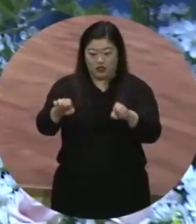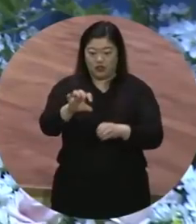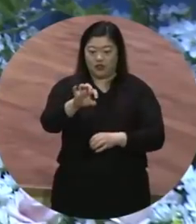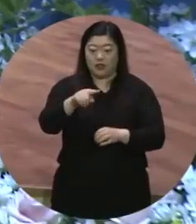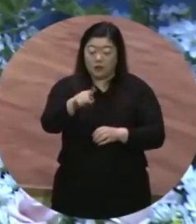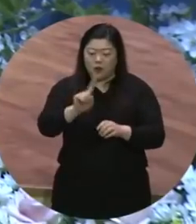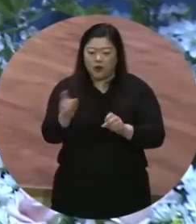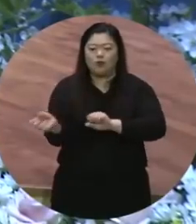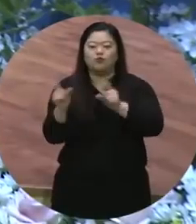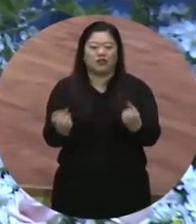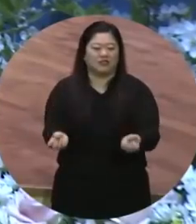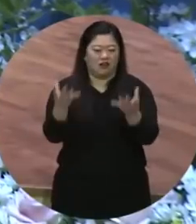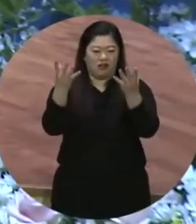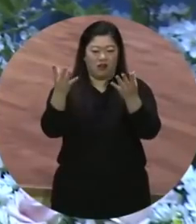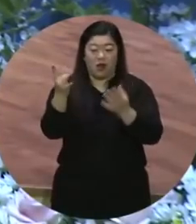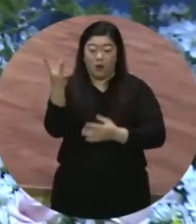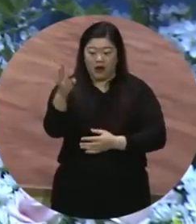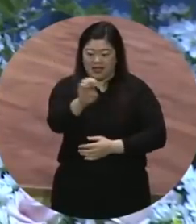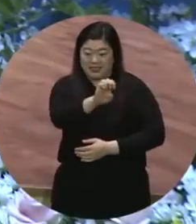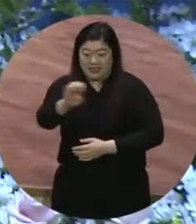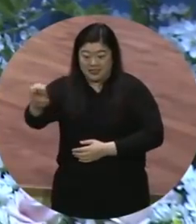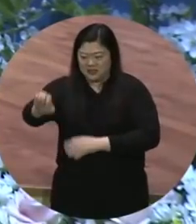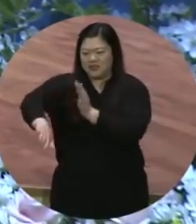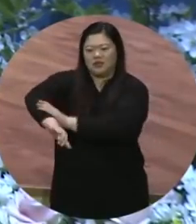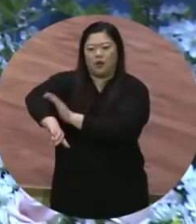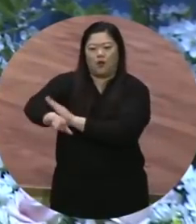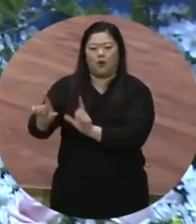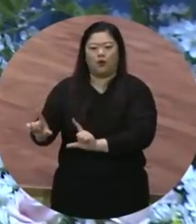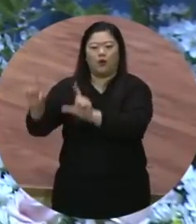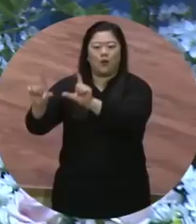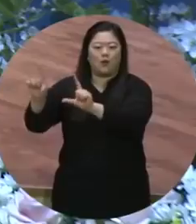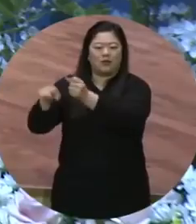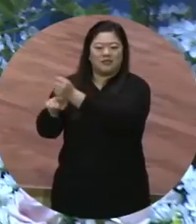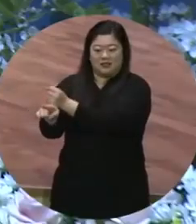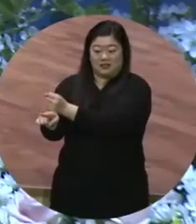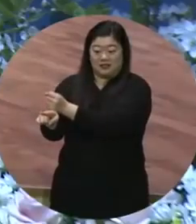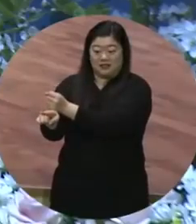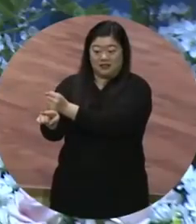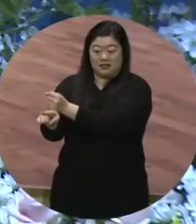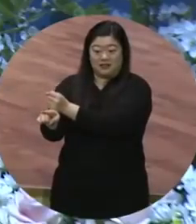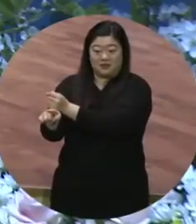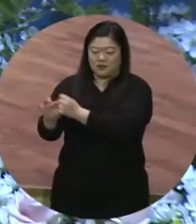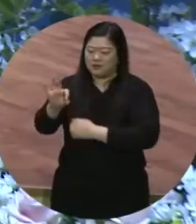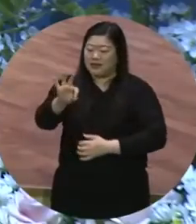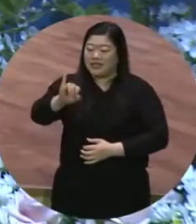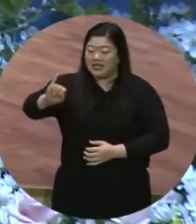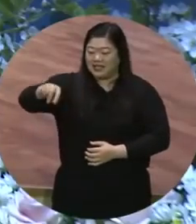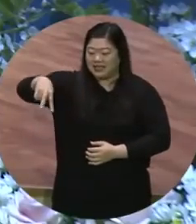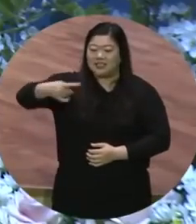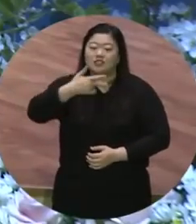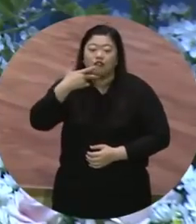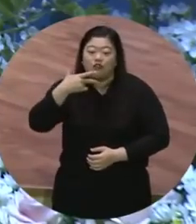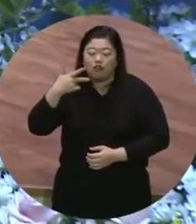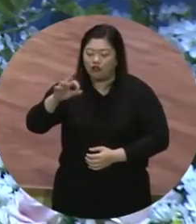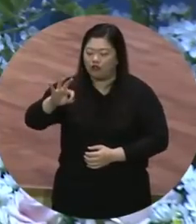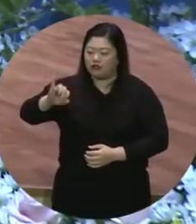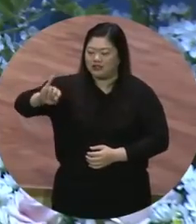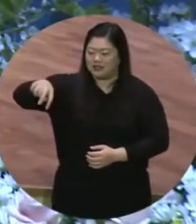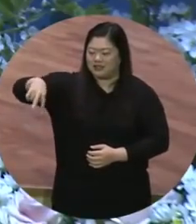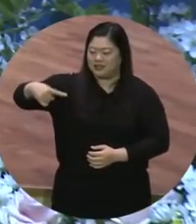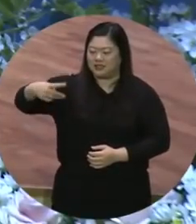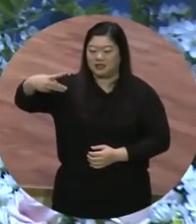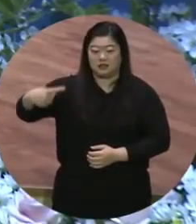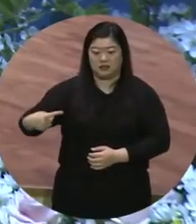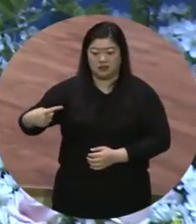동방이요, 동방, 동쪽이죠. 이스트. 동쪽은 뭐요? 왜 이스트? 왜 해피 이스트를